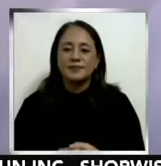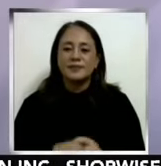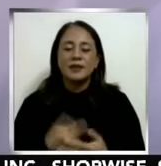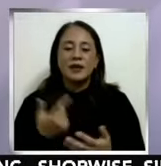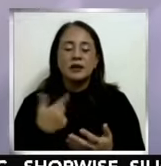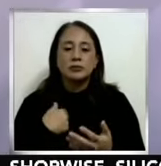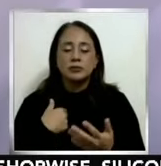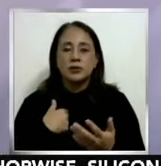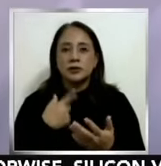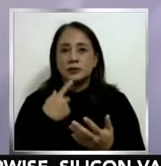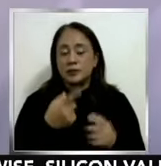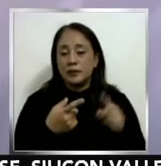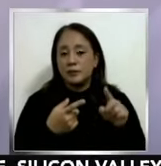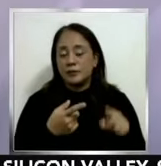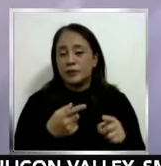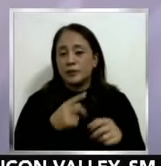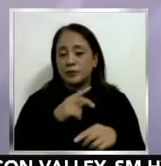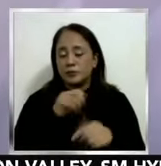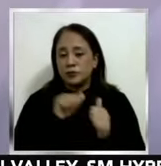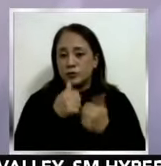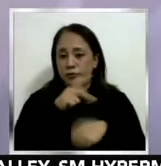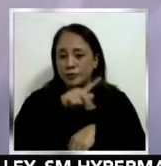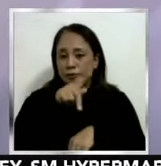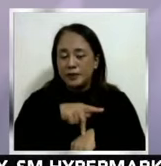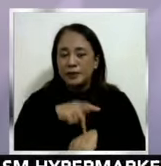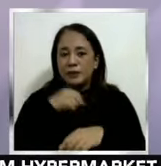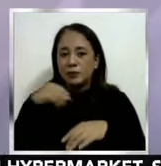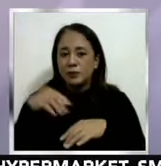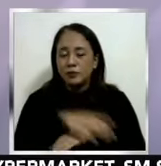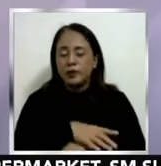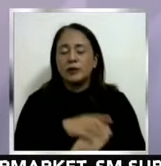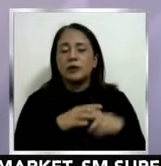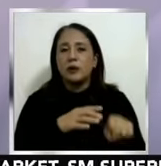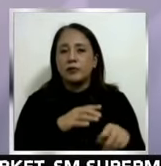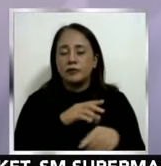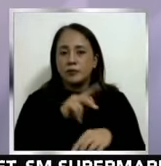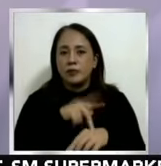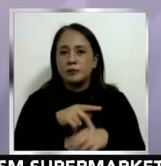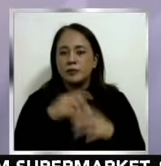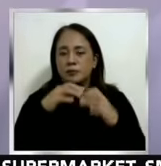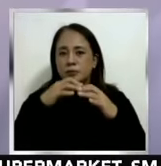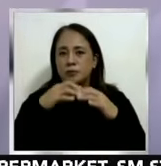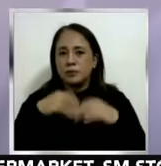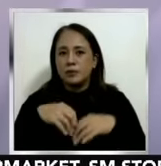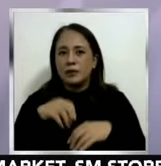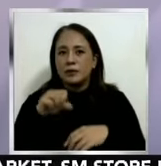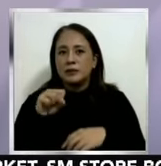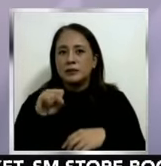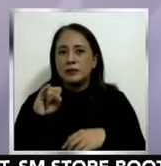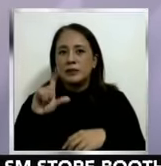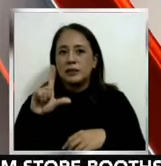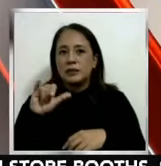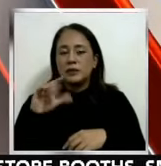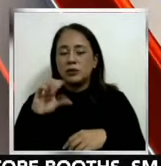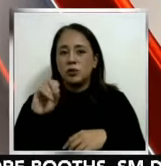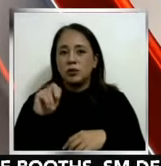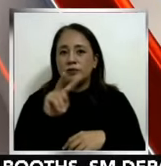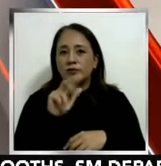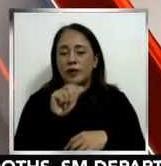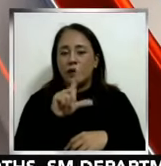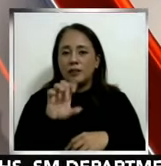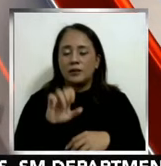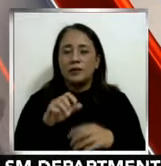the Philippines na hindi maapektuhan ng Pilipinas ng pag-collapse ng Silicon Valley Bank sa Amerika. Diversify daw o